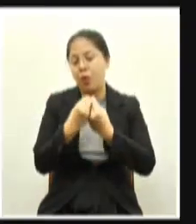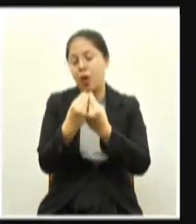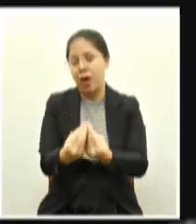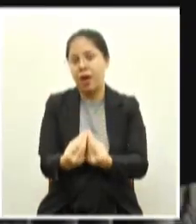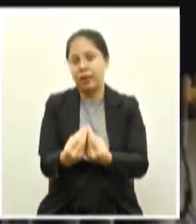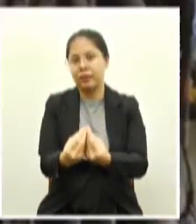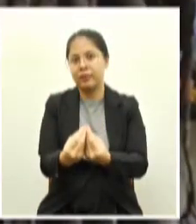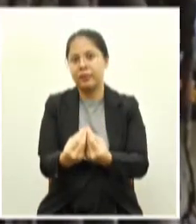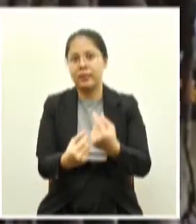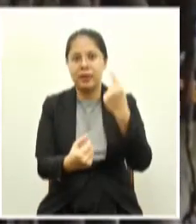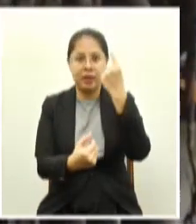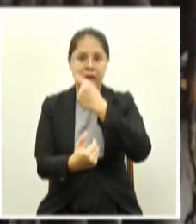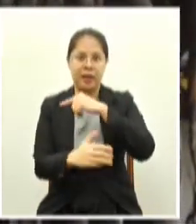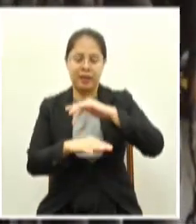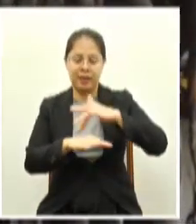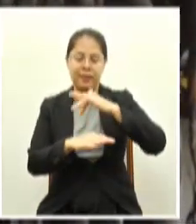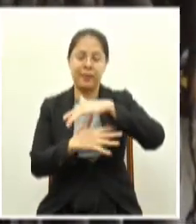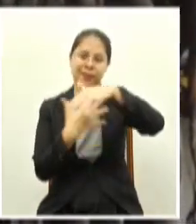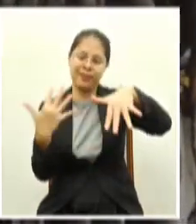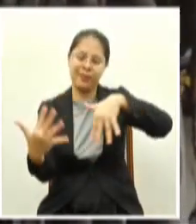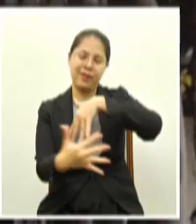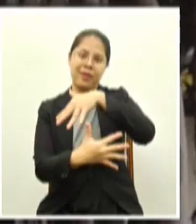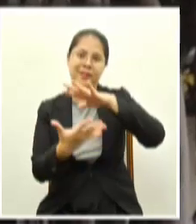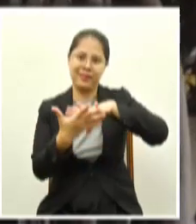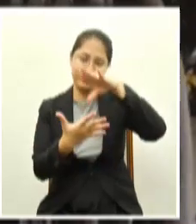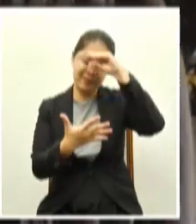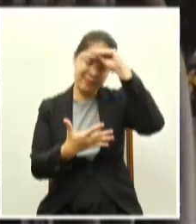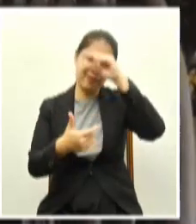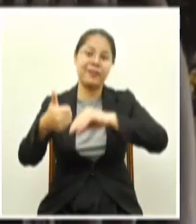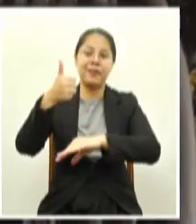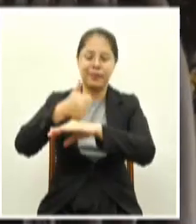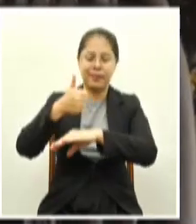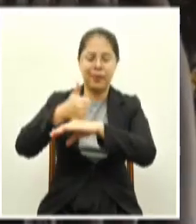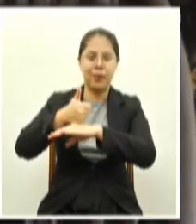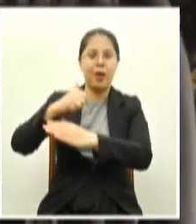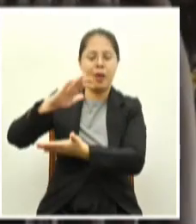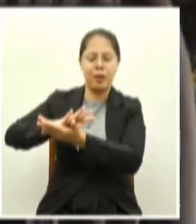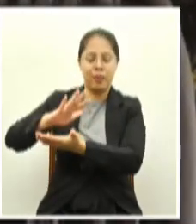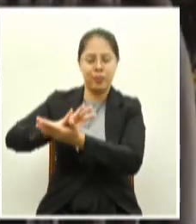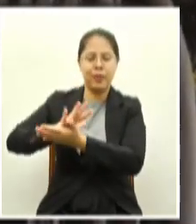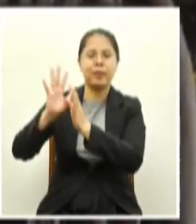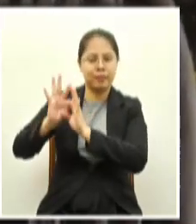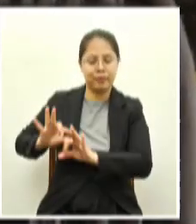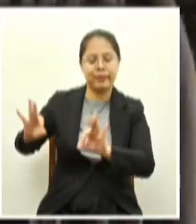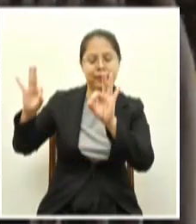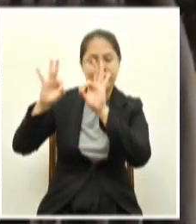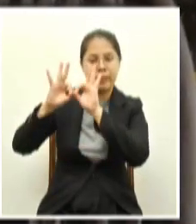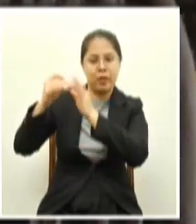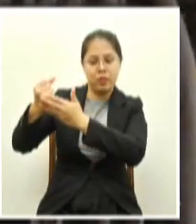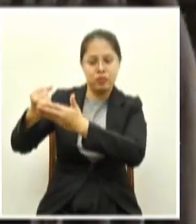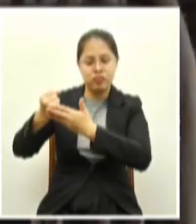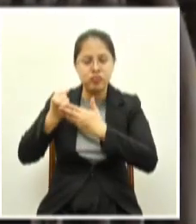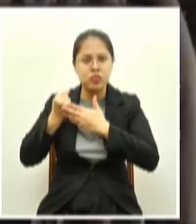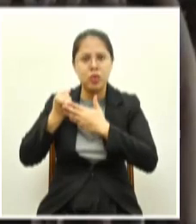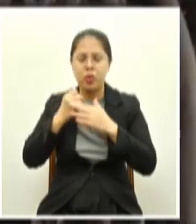ก็คือนิเวศการเรียนรู้ผู้อำนวยการโรงเรียนจึงเป็นบุคคลสำคัญที่จะสื่อสารปรัชญ